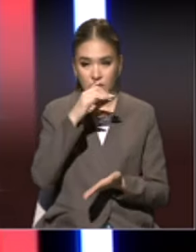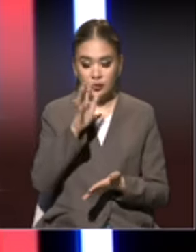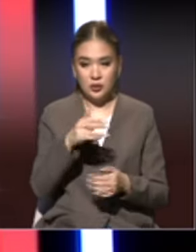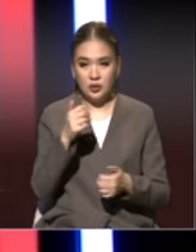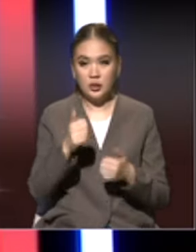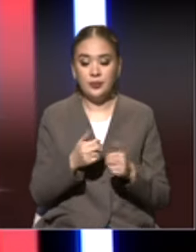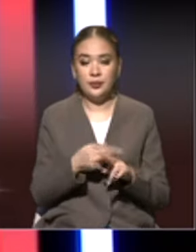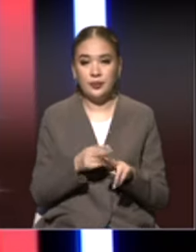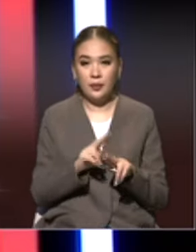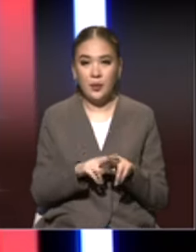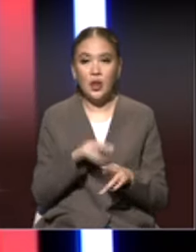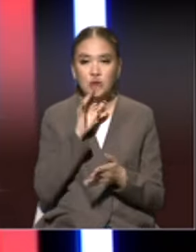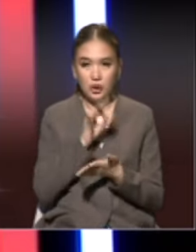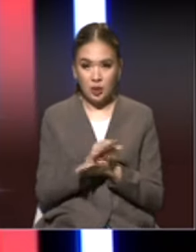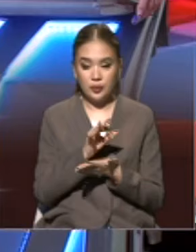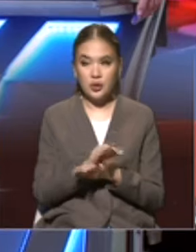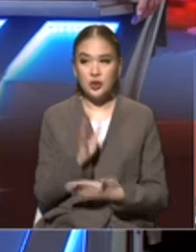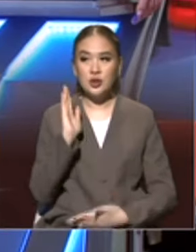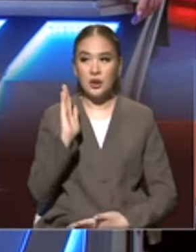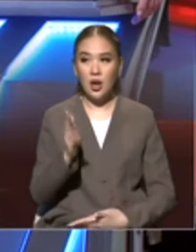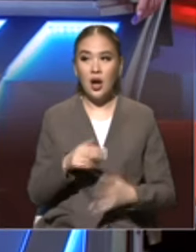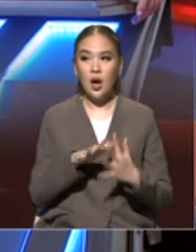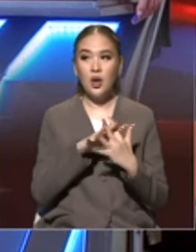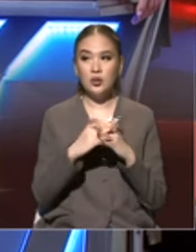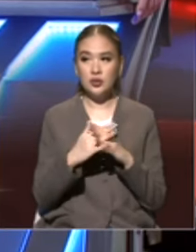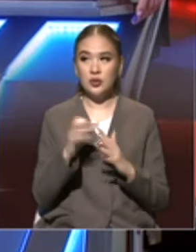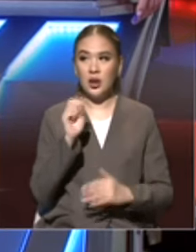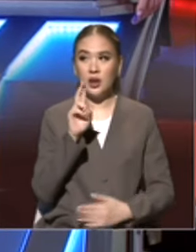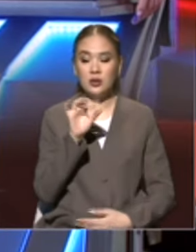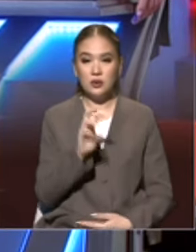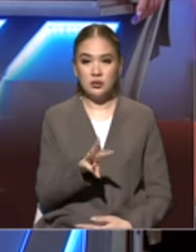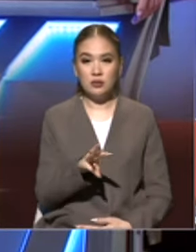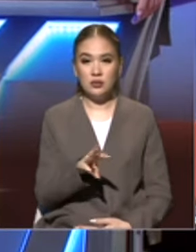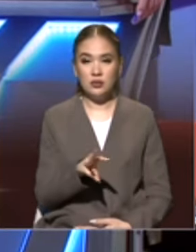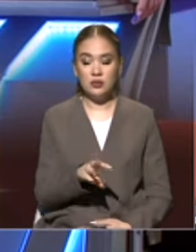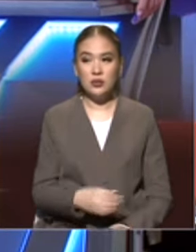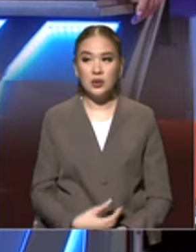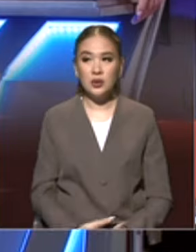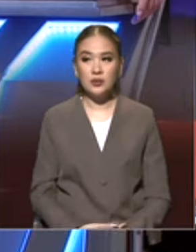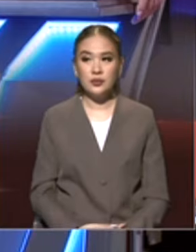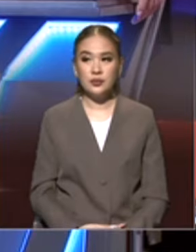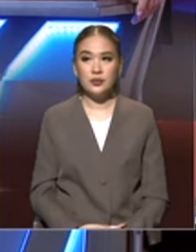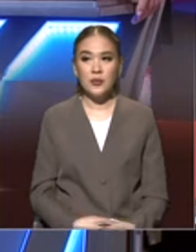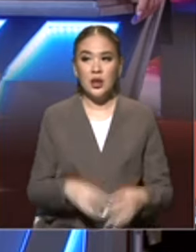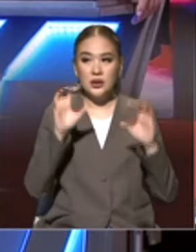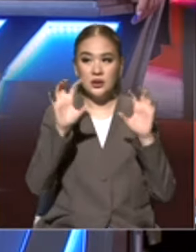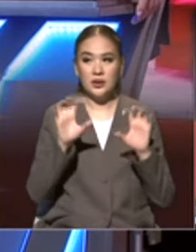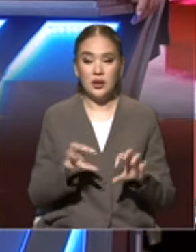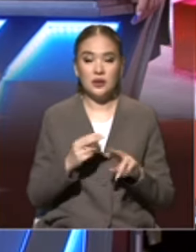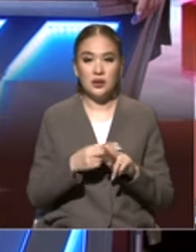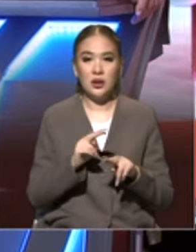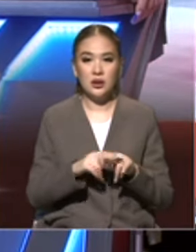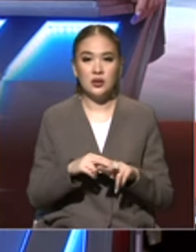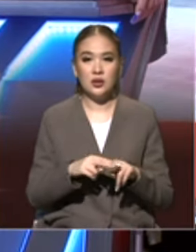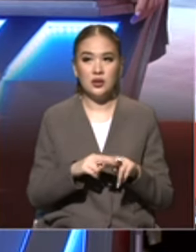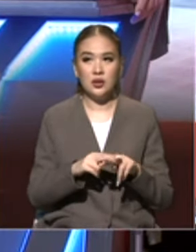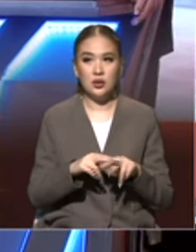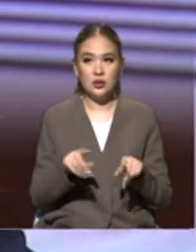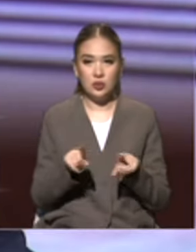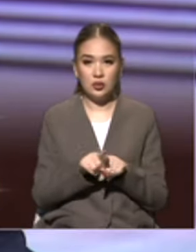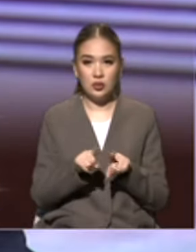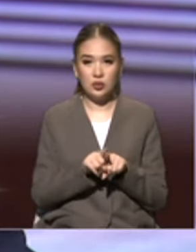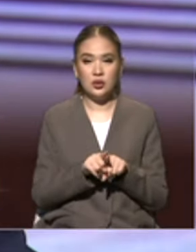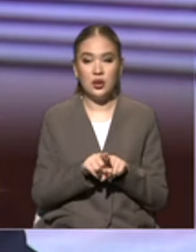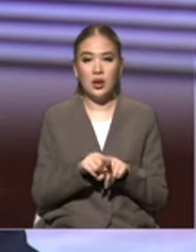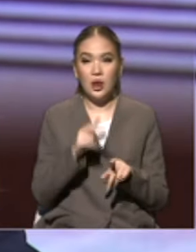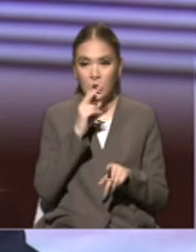басшының жауапкершілігі көзделеді, әлбетте. Яғни ауылдың әкімі онда енді заңды бес жетілен батпайды деп үміттенеміз енді адамдардың